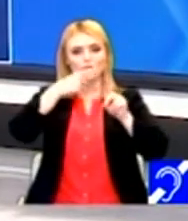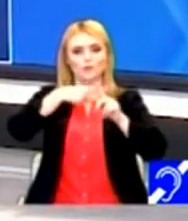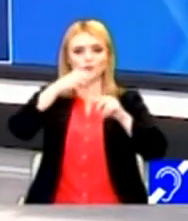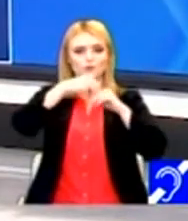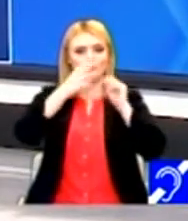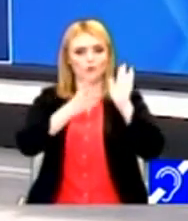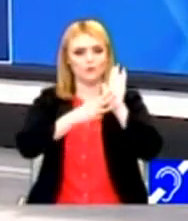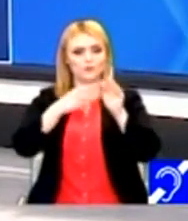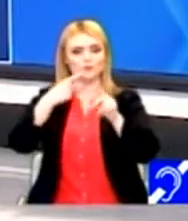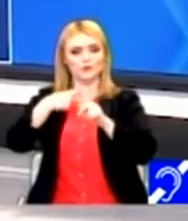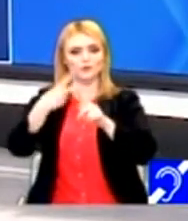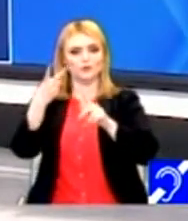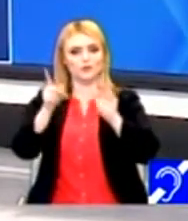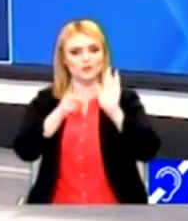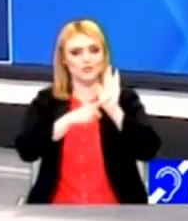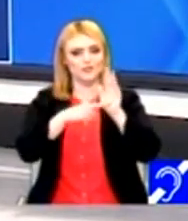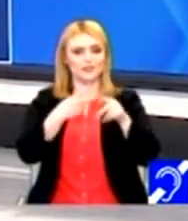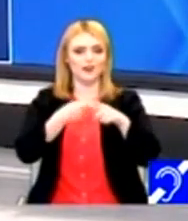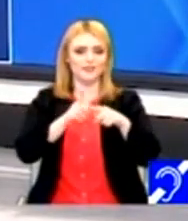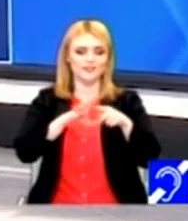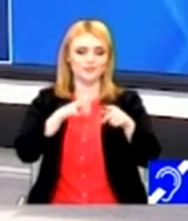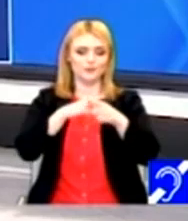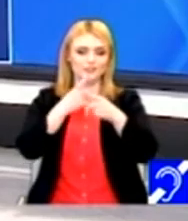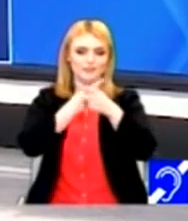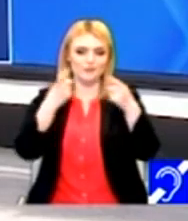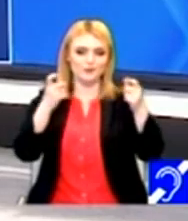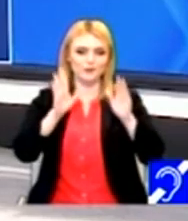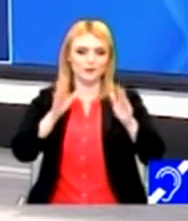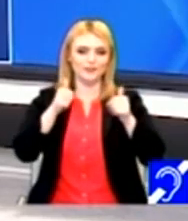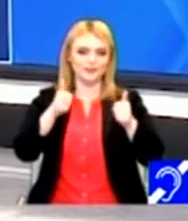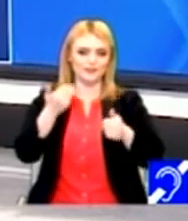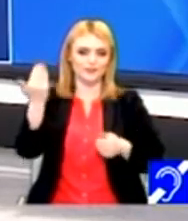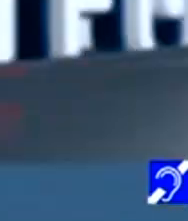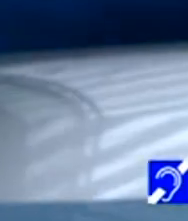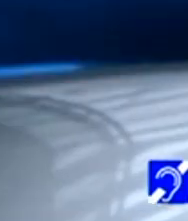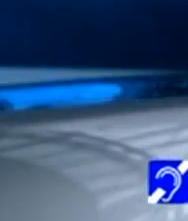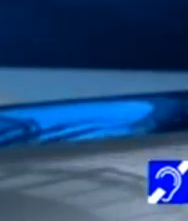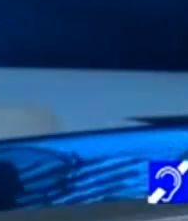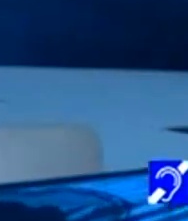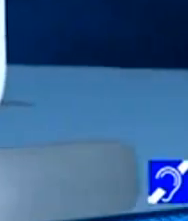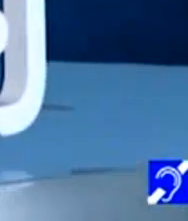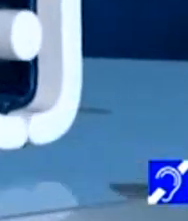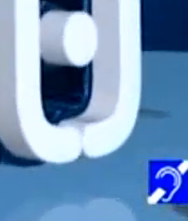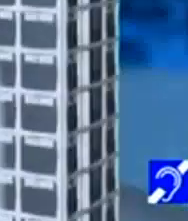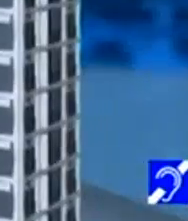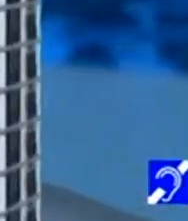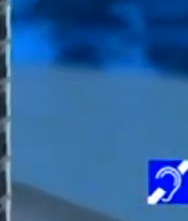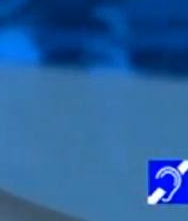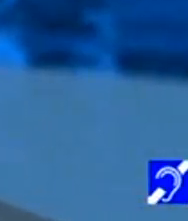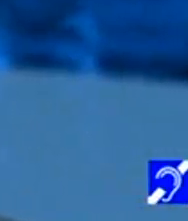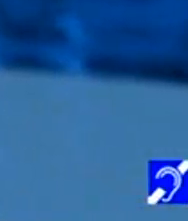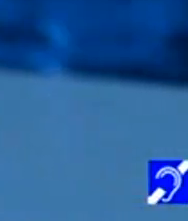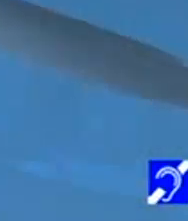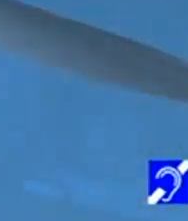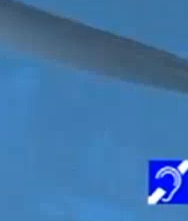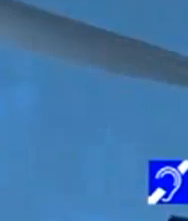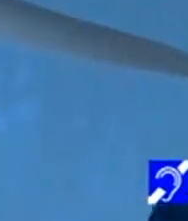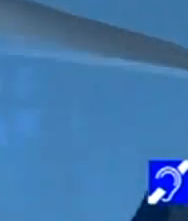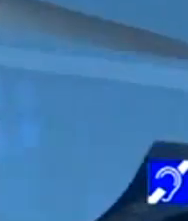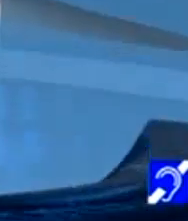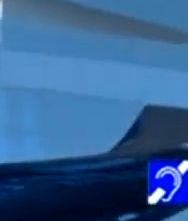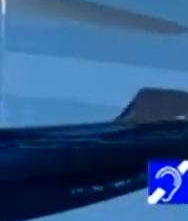Medicii care sunt implicați în lupta cu noul coronavirus vor primi sporuri salariale de 100% în funcție de numărul de ore dedicate în